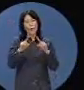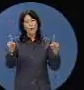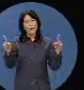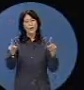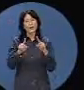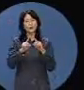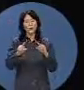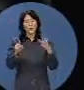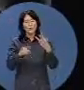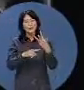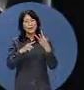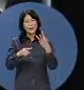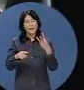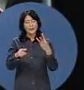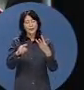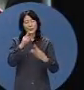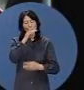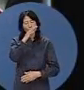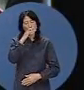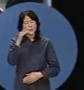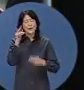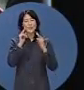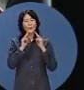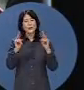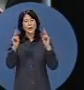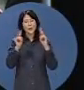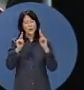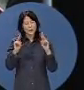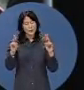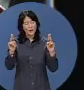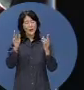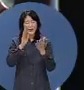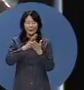声のハーモニーが秋の夜空に響き渡ります。